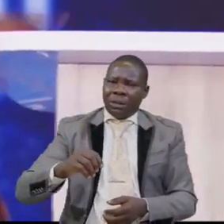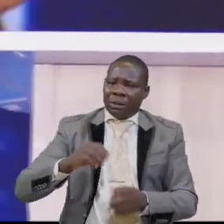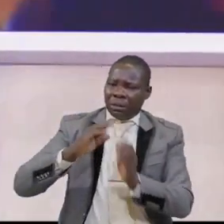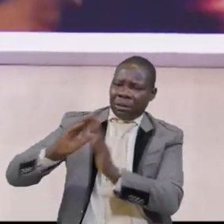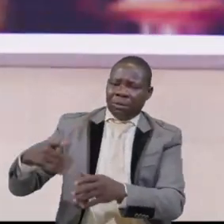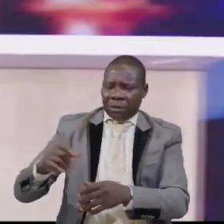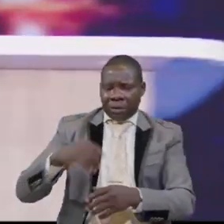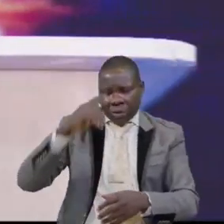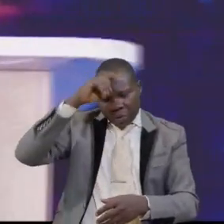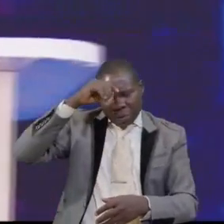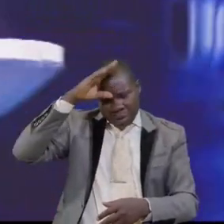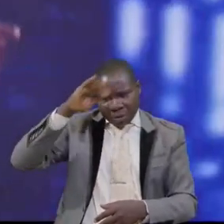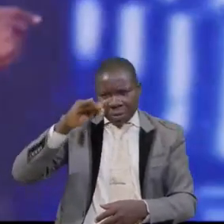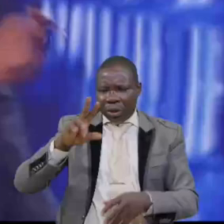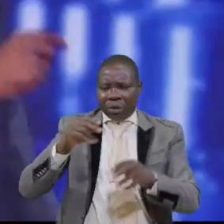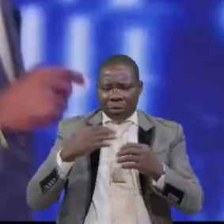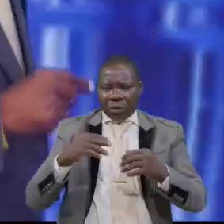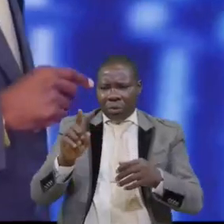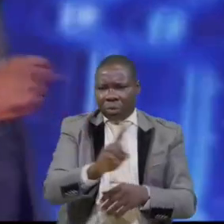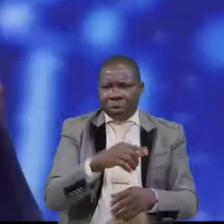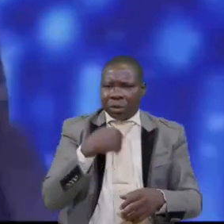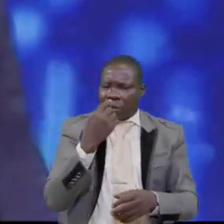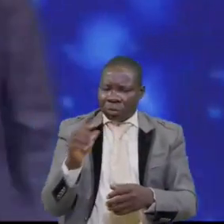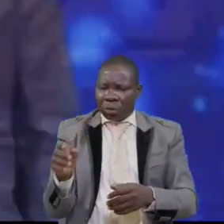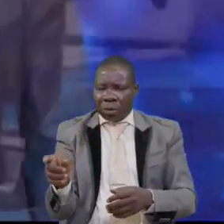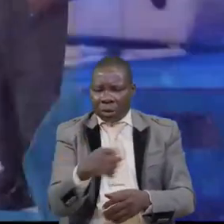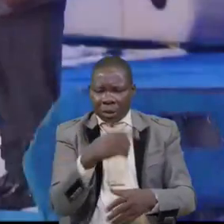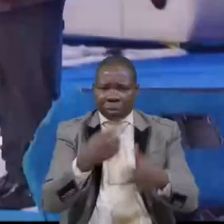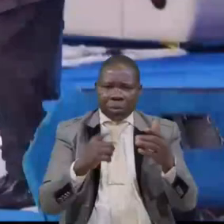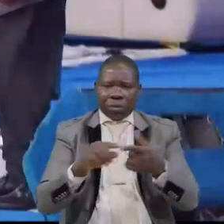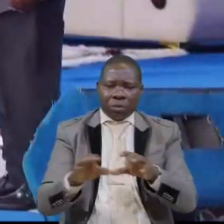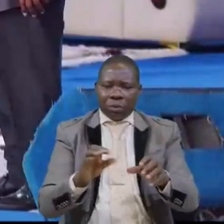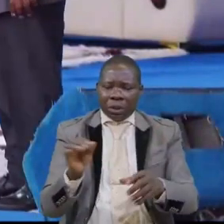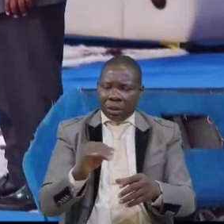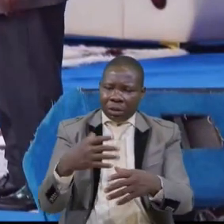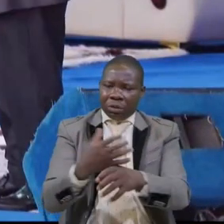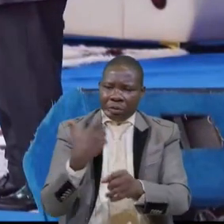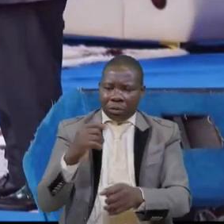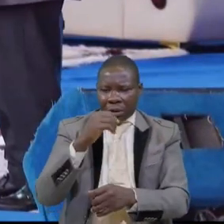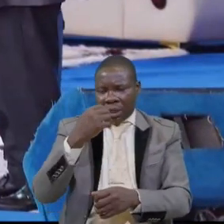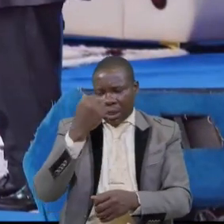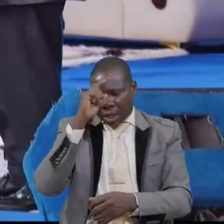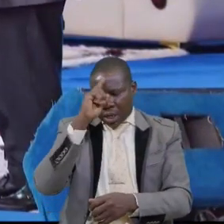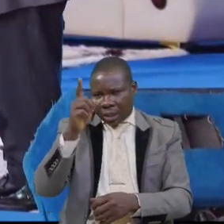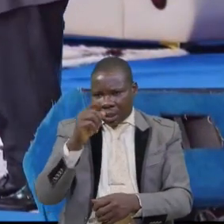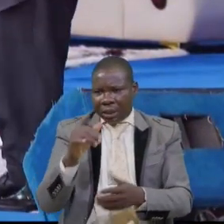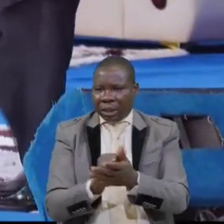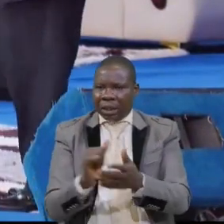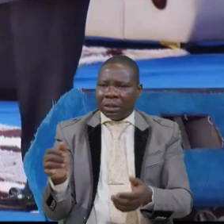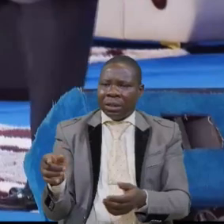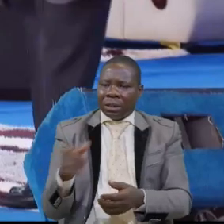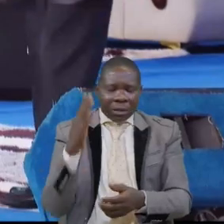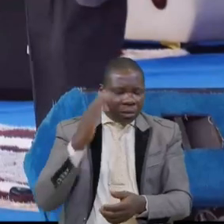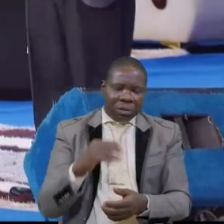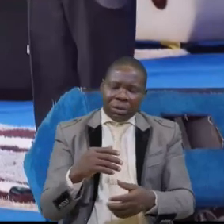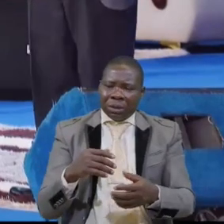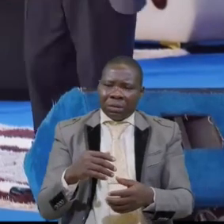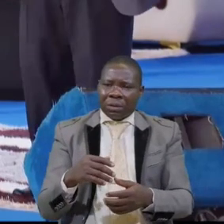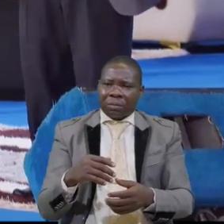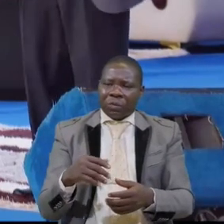a dit ce qu'il fait. Il faut faire. Il a pris l'initiative dans la vie. Si vous voulez exceller comme Daniel, vous devez prendre des